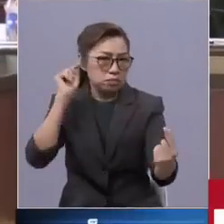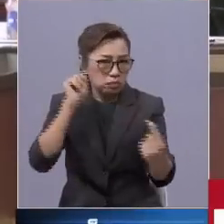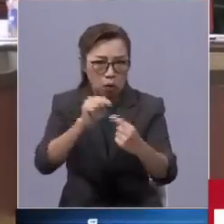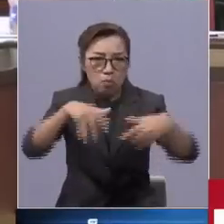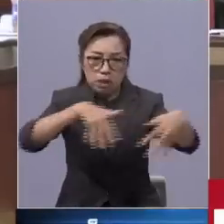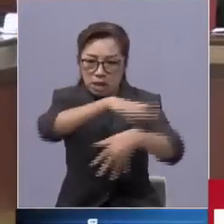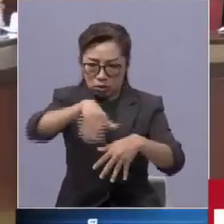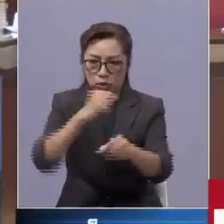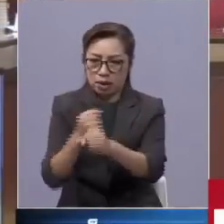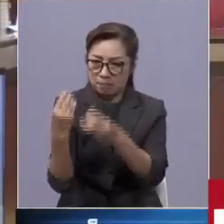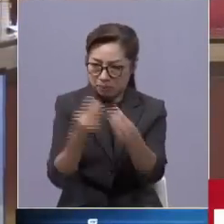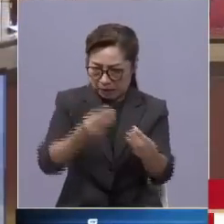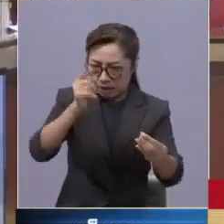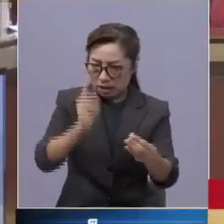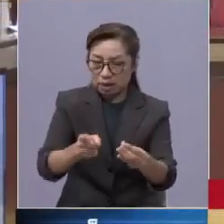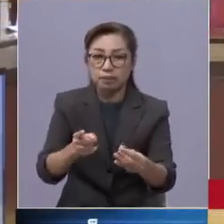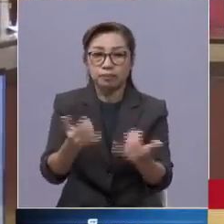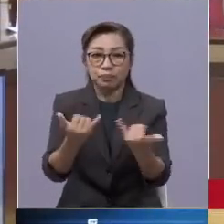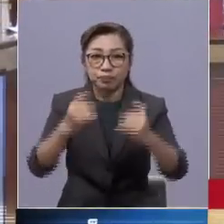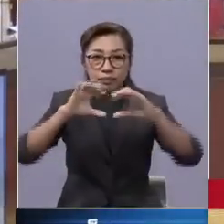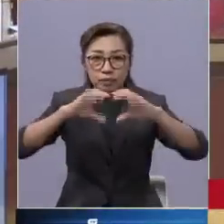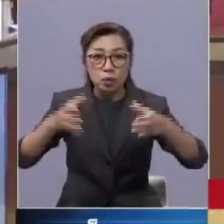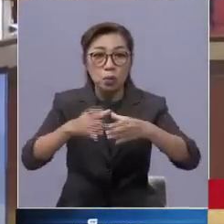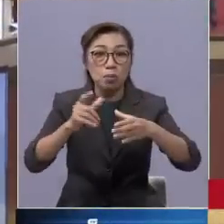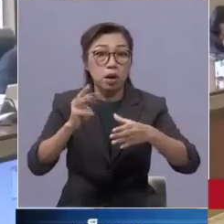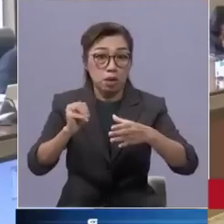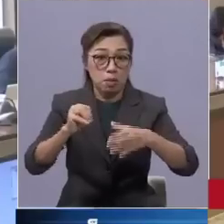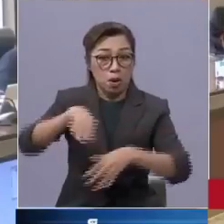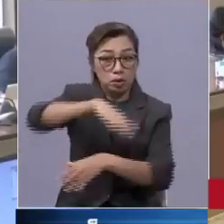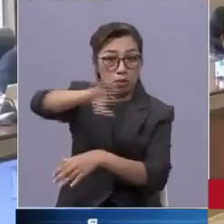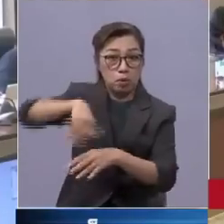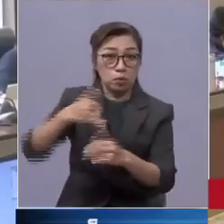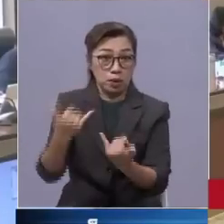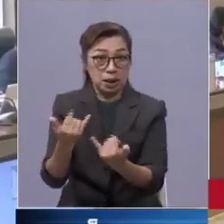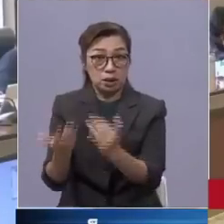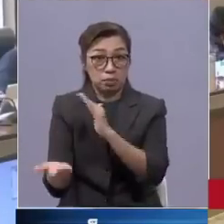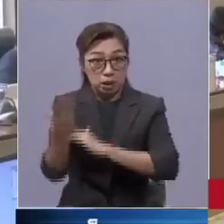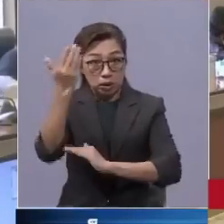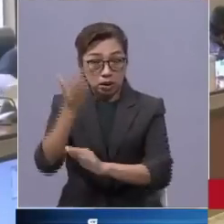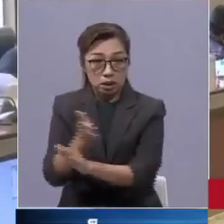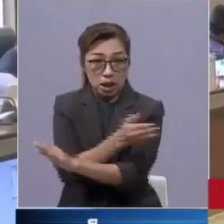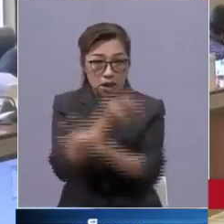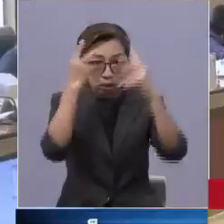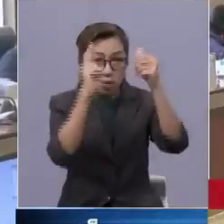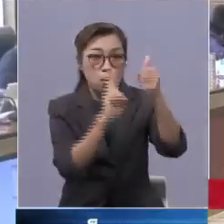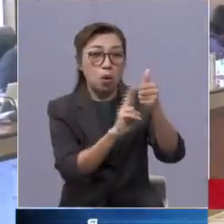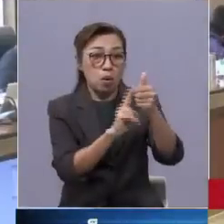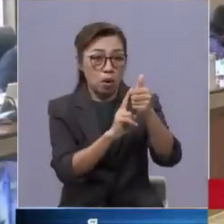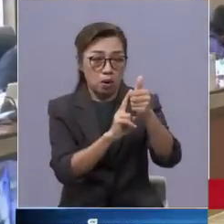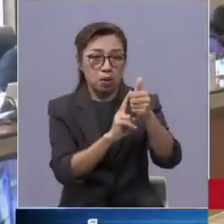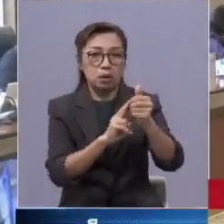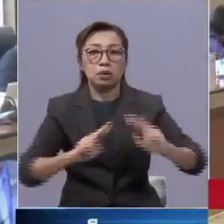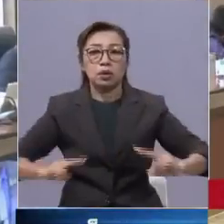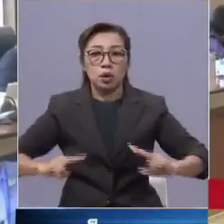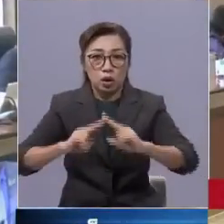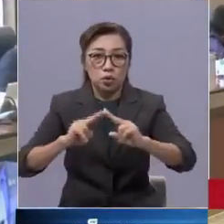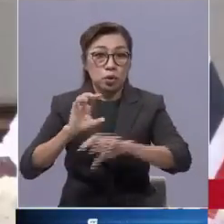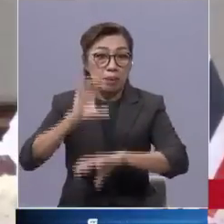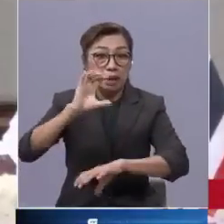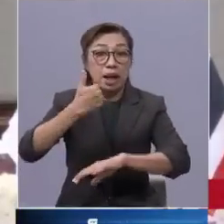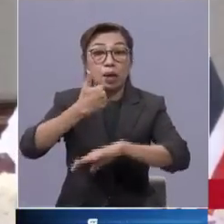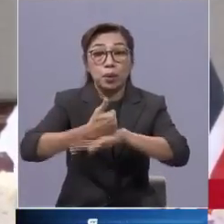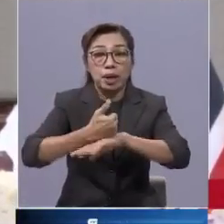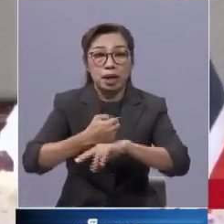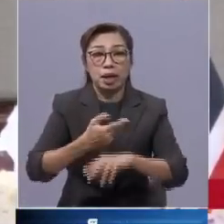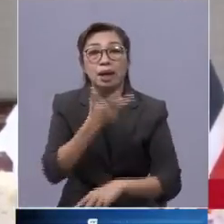ๆในส่วนความเคลื่อนไหวของคณะรัฐมนตรีเช้านี้ก่อนการประชุมคุณผู้ชมครับรองนายกรัฐมนตรีและรัฐมนตรีว่าการกระทรวงมหาดไทย